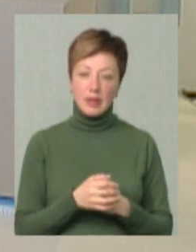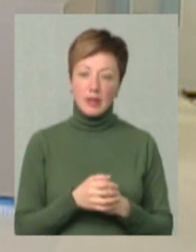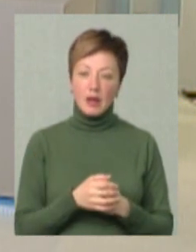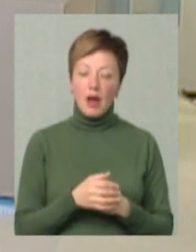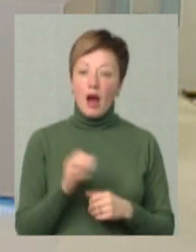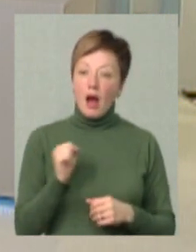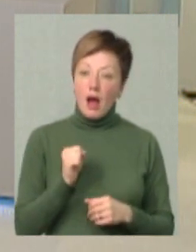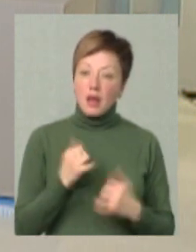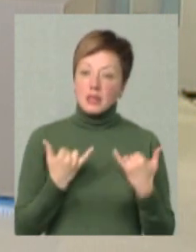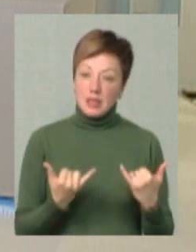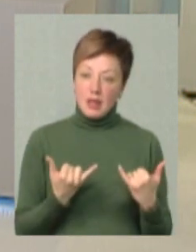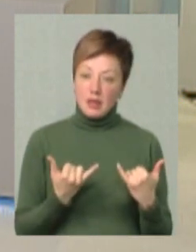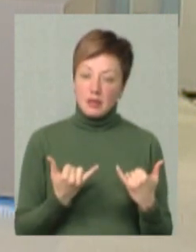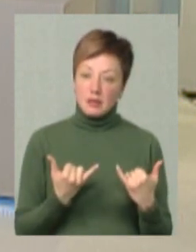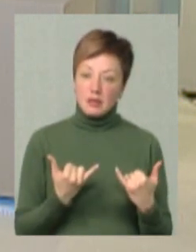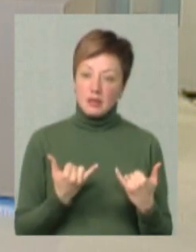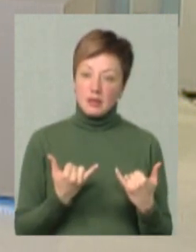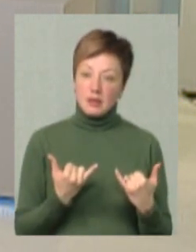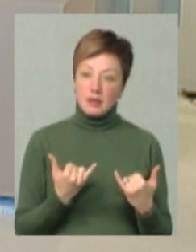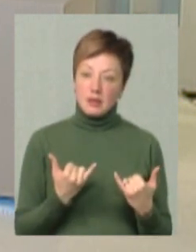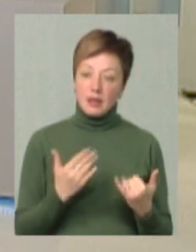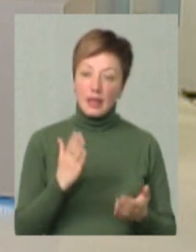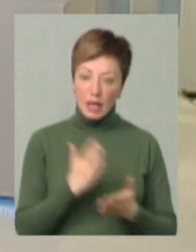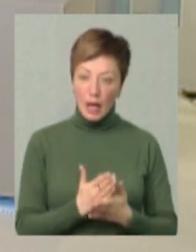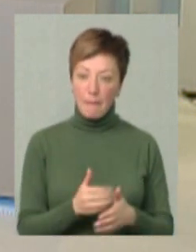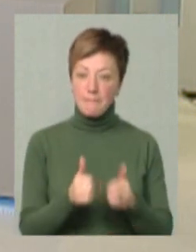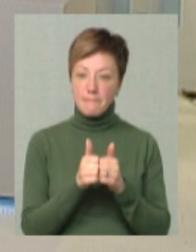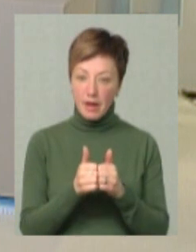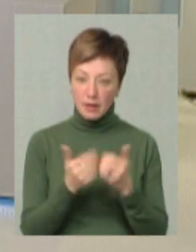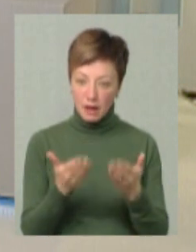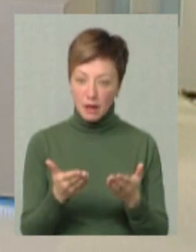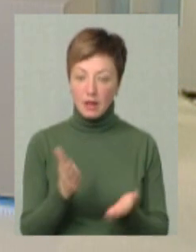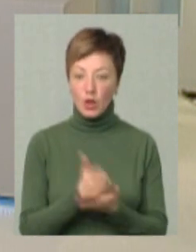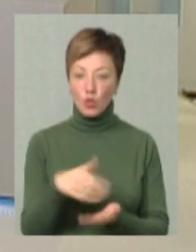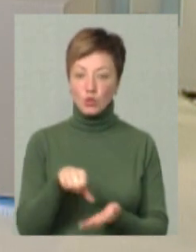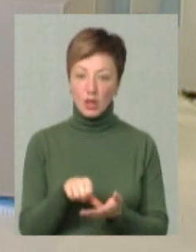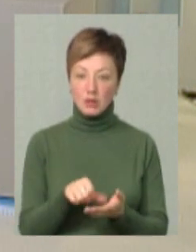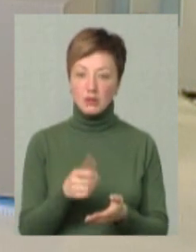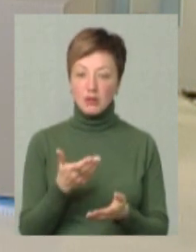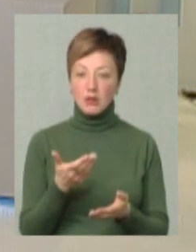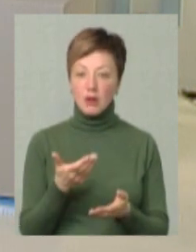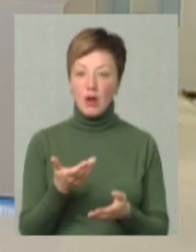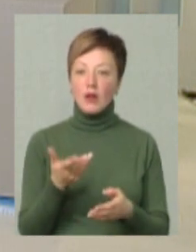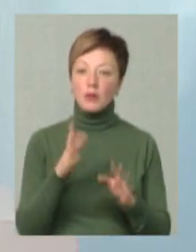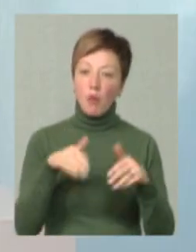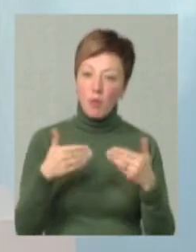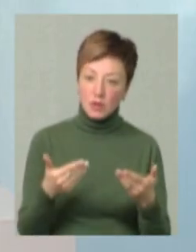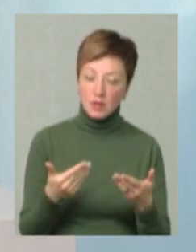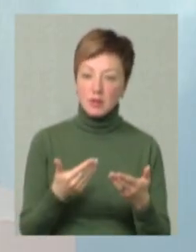а зараз є партнери, є учасники, вони приходять своєю пропозицією,